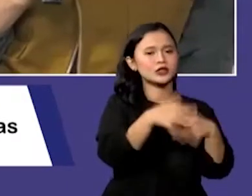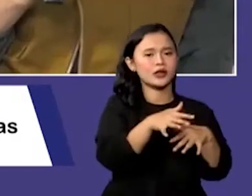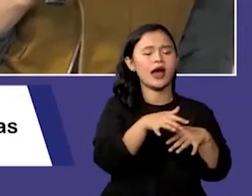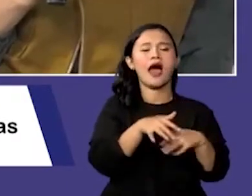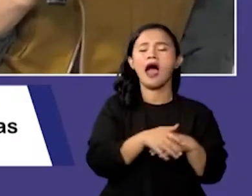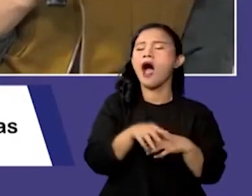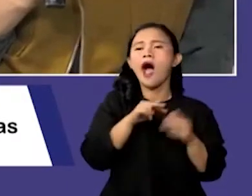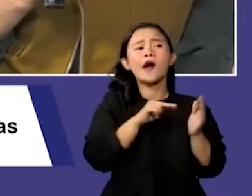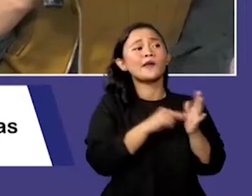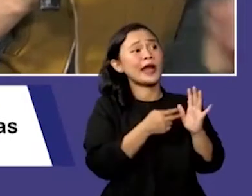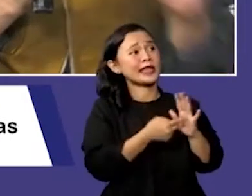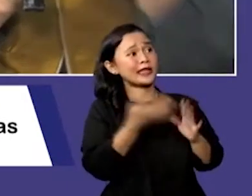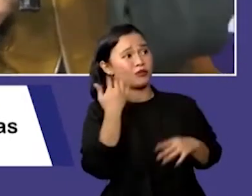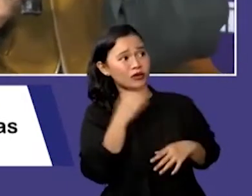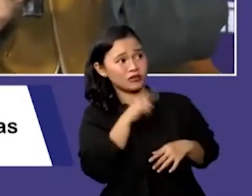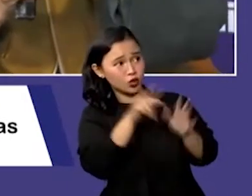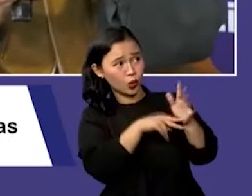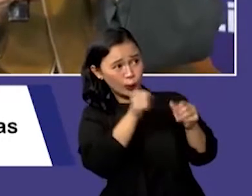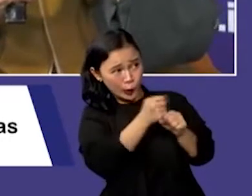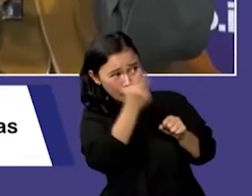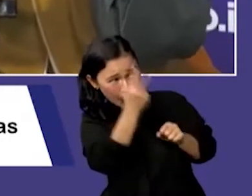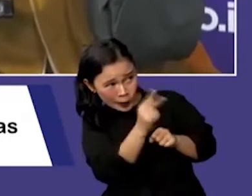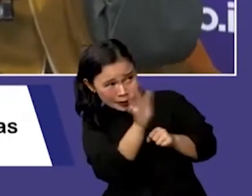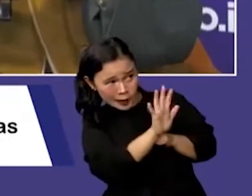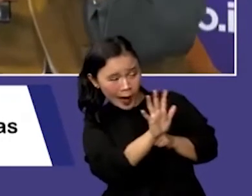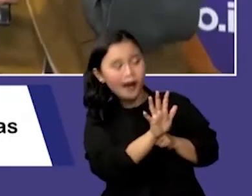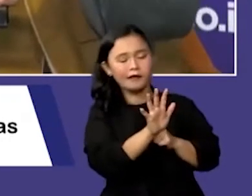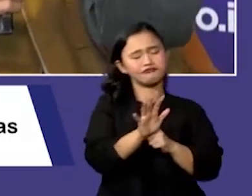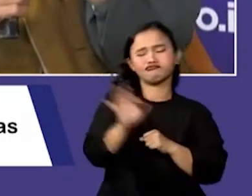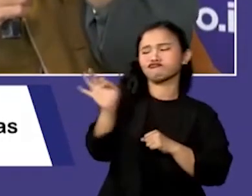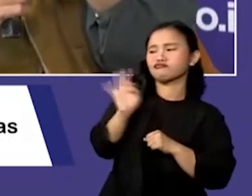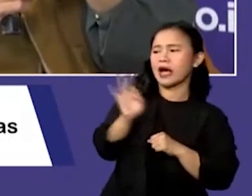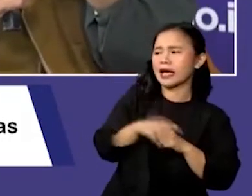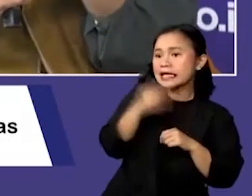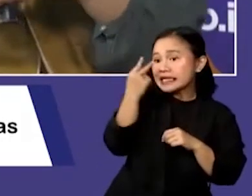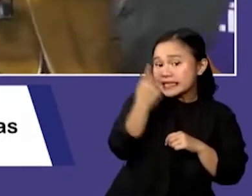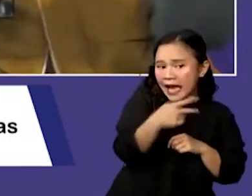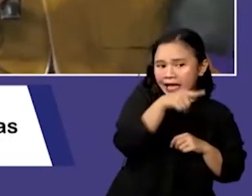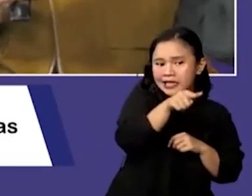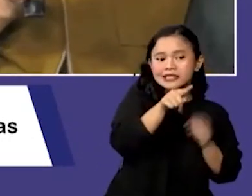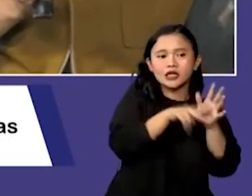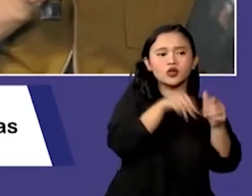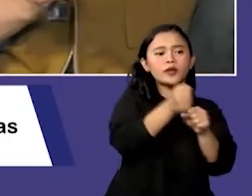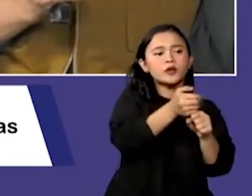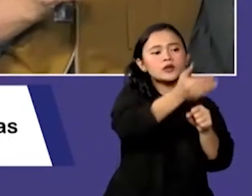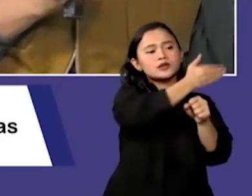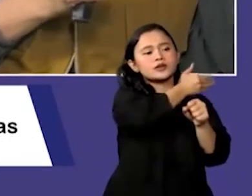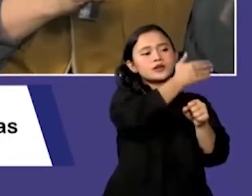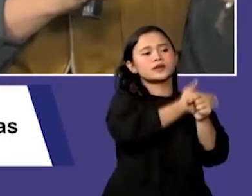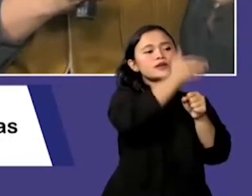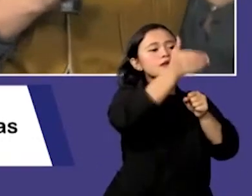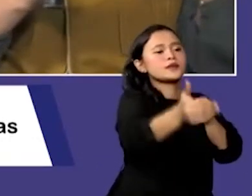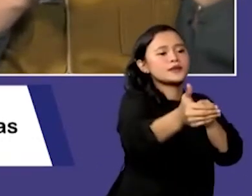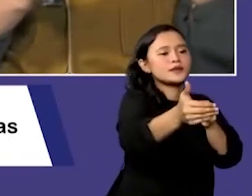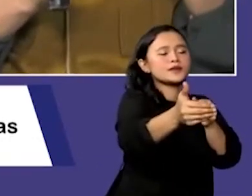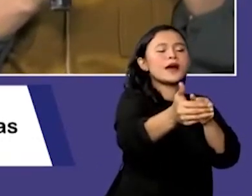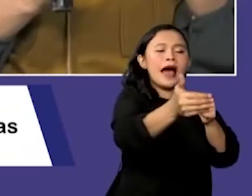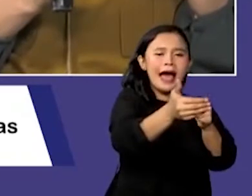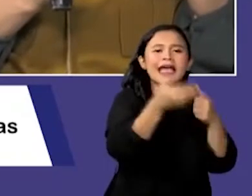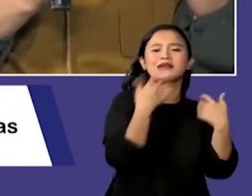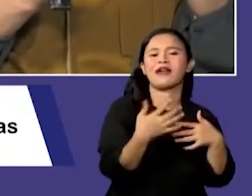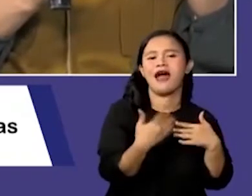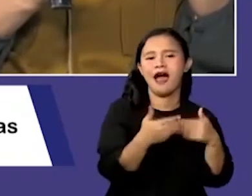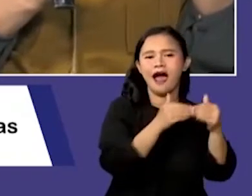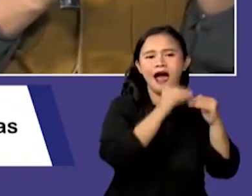Jadi ngelihatnya jangan cuma 1 minggu terakhir aja, cuma 0, gitu, tapi lihat sebelumnya tuh plus loh, ini udah minus sudah hebat